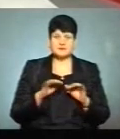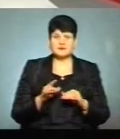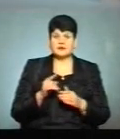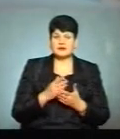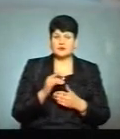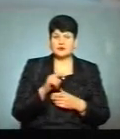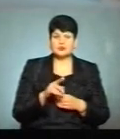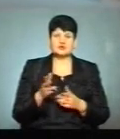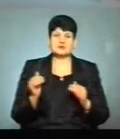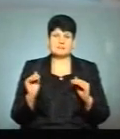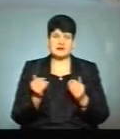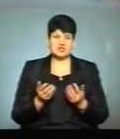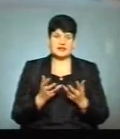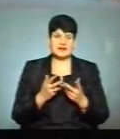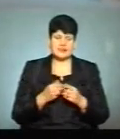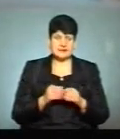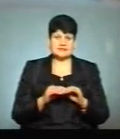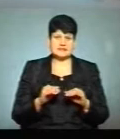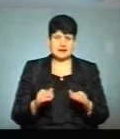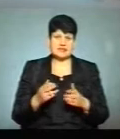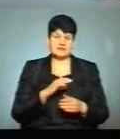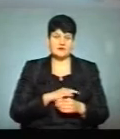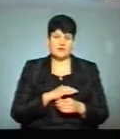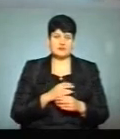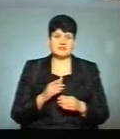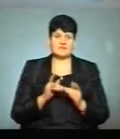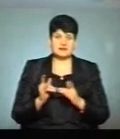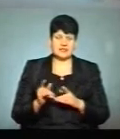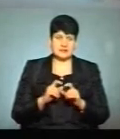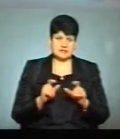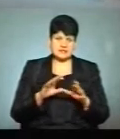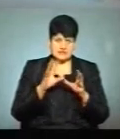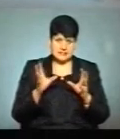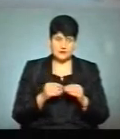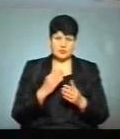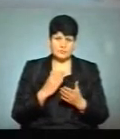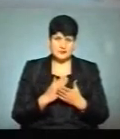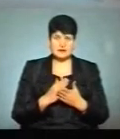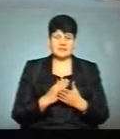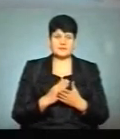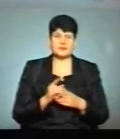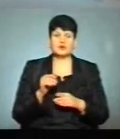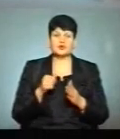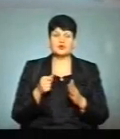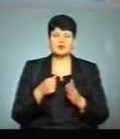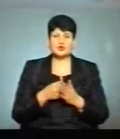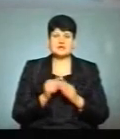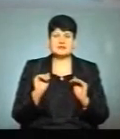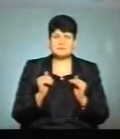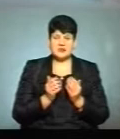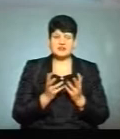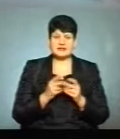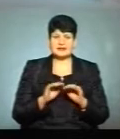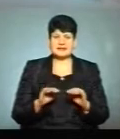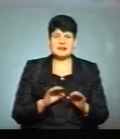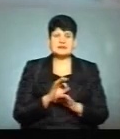щодо зменшення кількості дітей, які виховуються в інтернатних закладах? Так, загалом є тенденція і щодо зменшення кількості дітей-сиріт, які